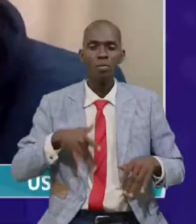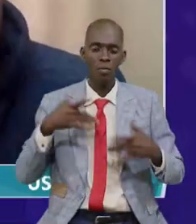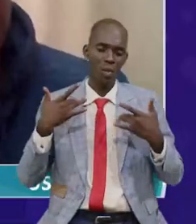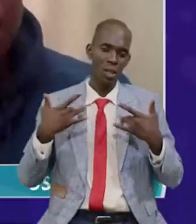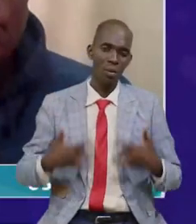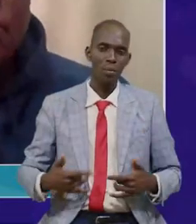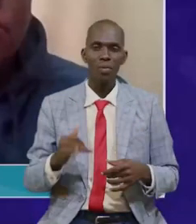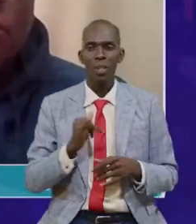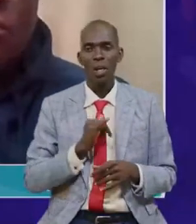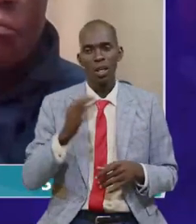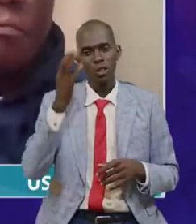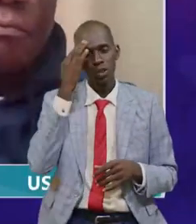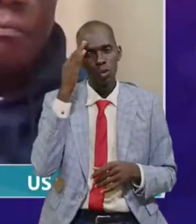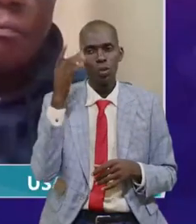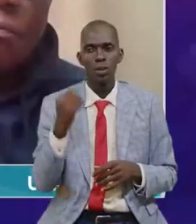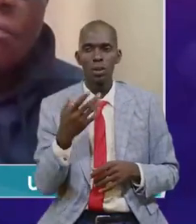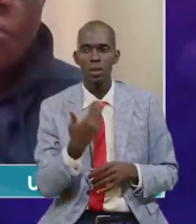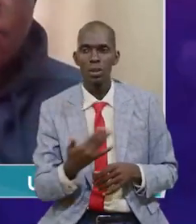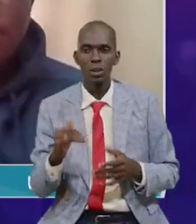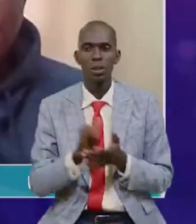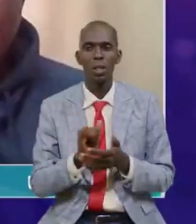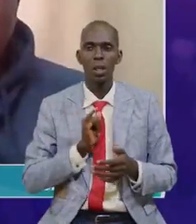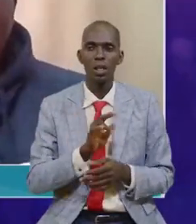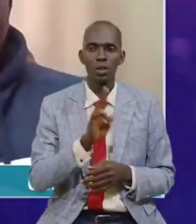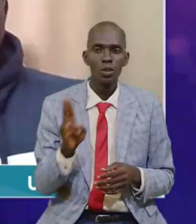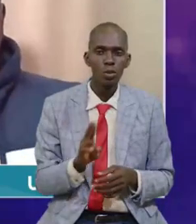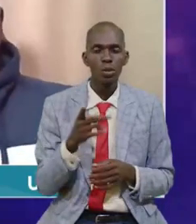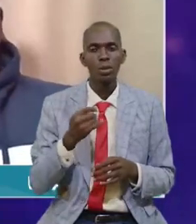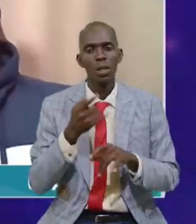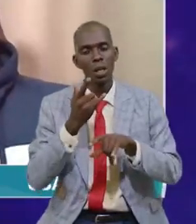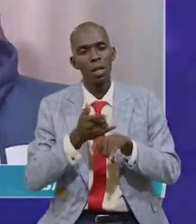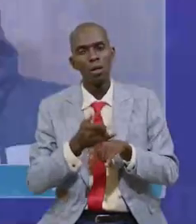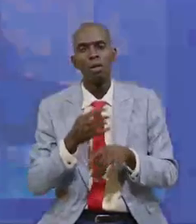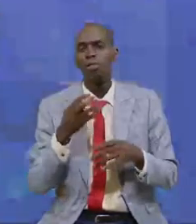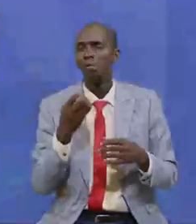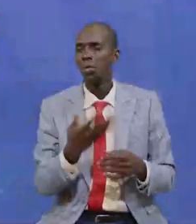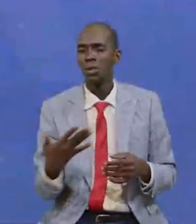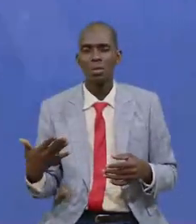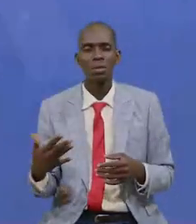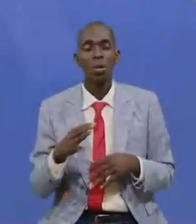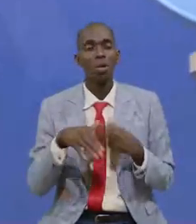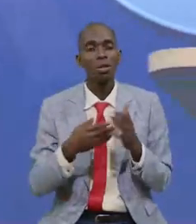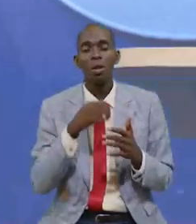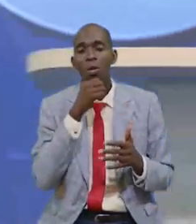Je me rappelle bien lorsque je me vois un peu fatigué, mais je suis un peu